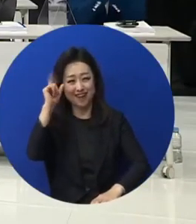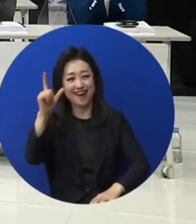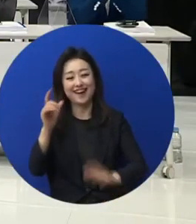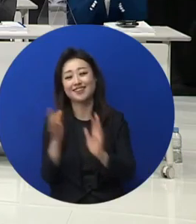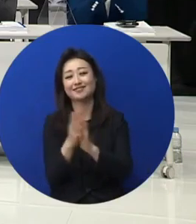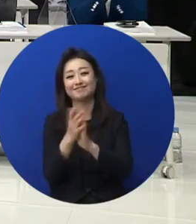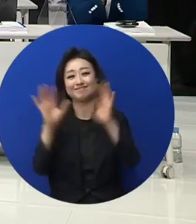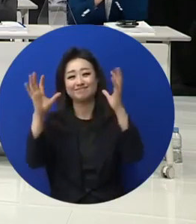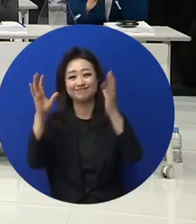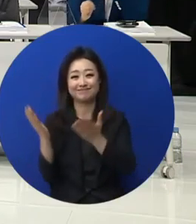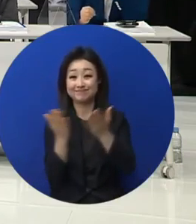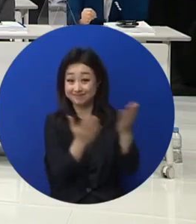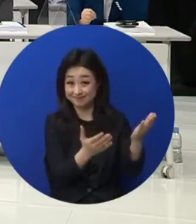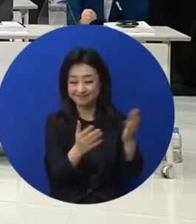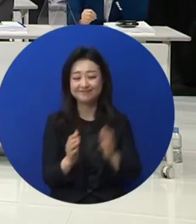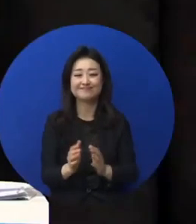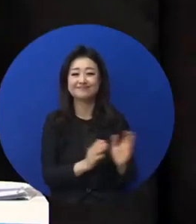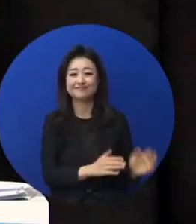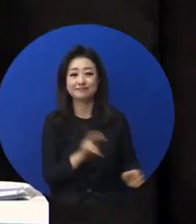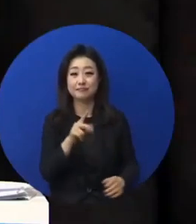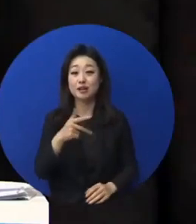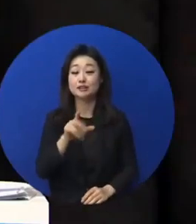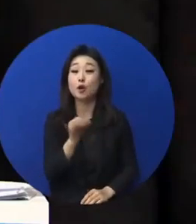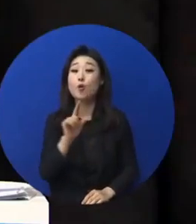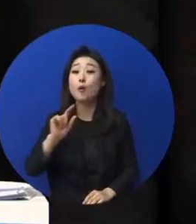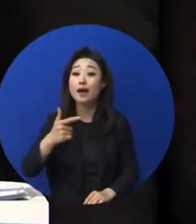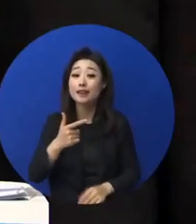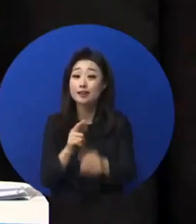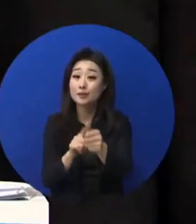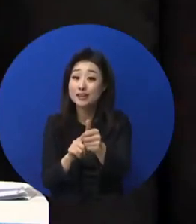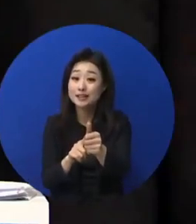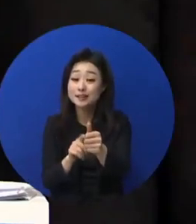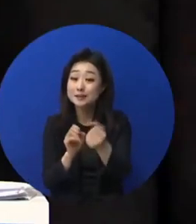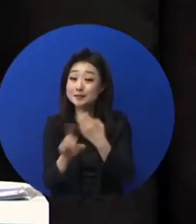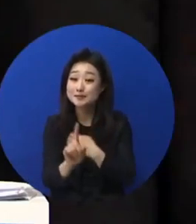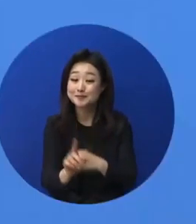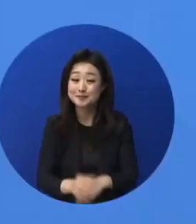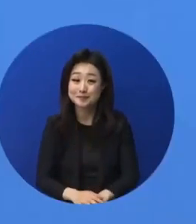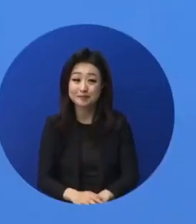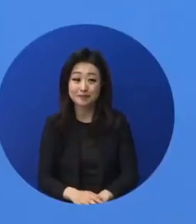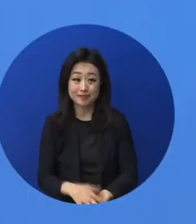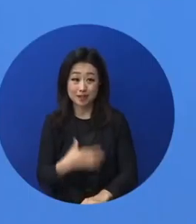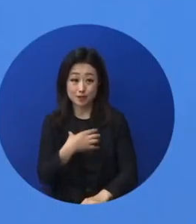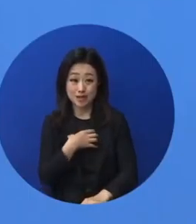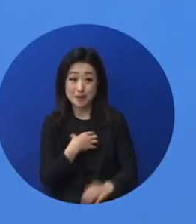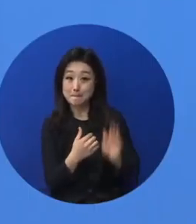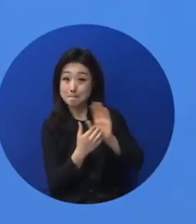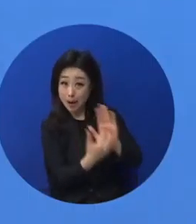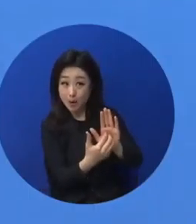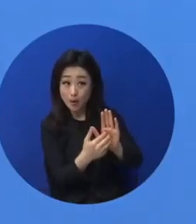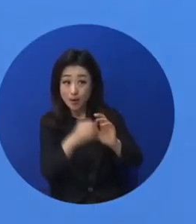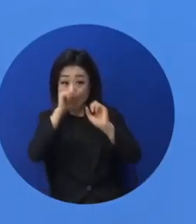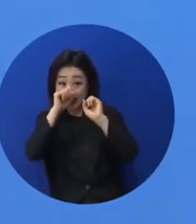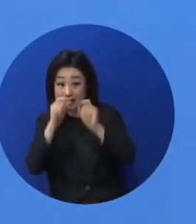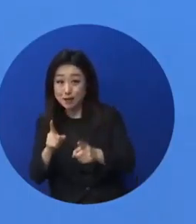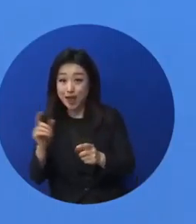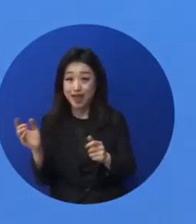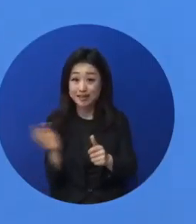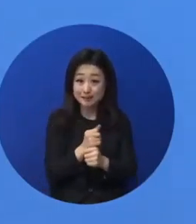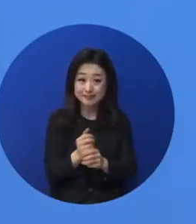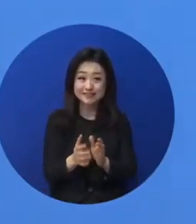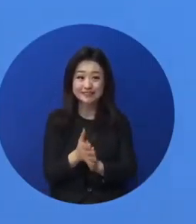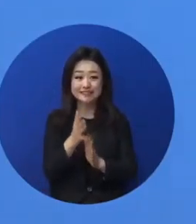자, 그리고 변성환 후보 어떤 답이 나왔을까요? 네, 위기를 막고 기회는 잡는